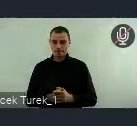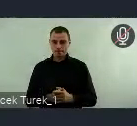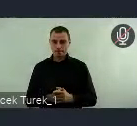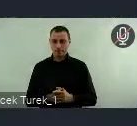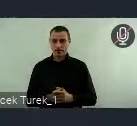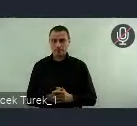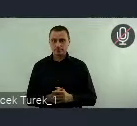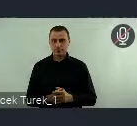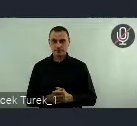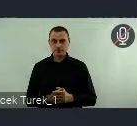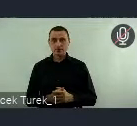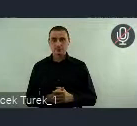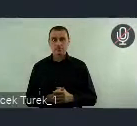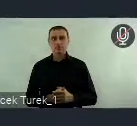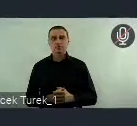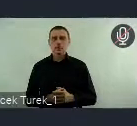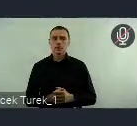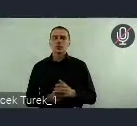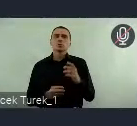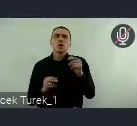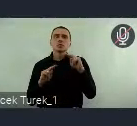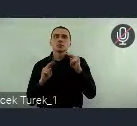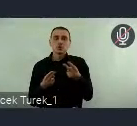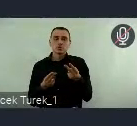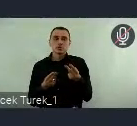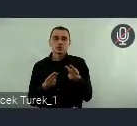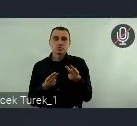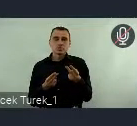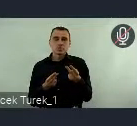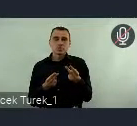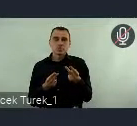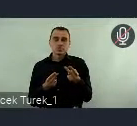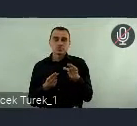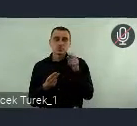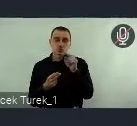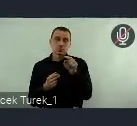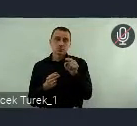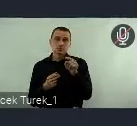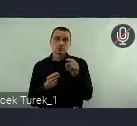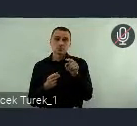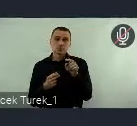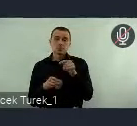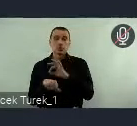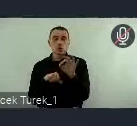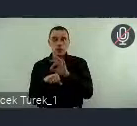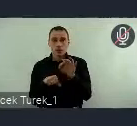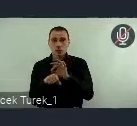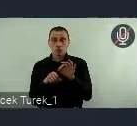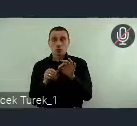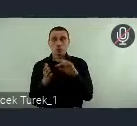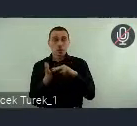pewnie się część z was gotuję ale skąd na to pieniądze wracamy do poprzedniego slajdu projektu uniwersalny od początku